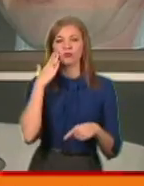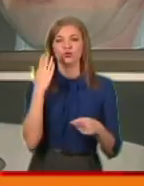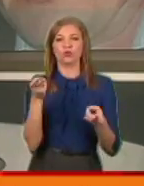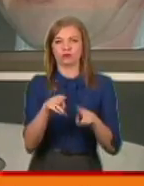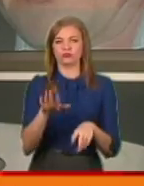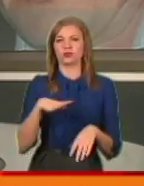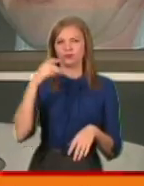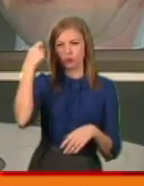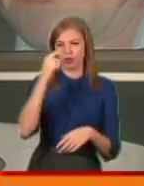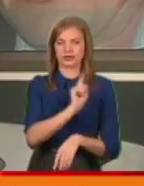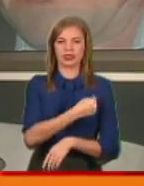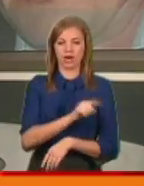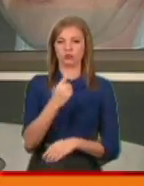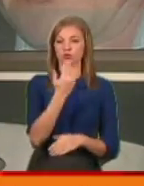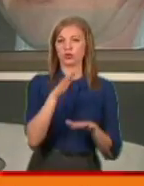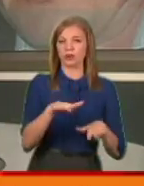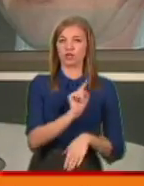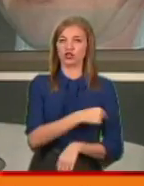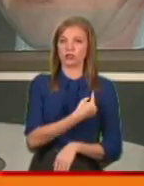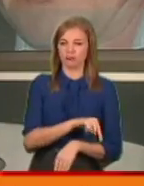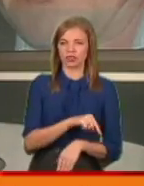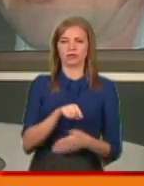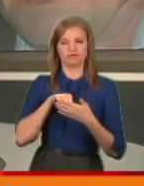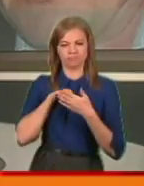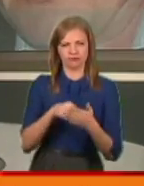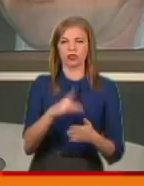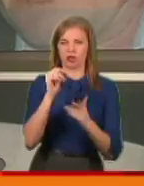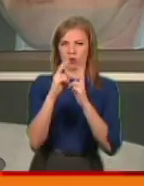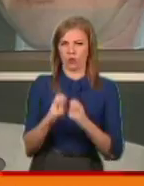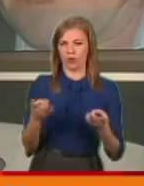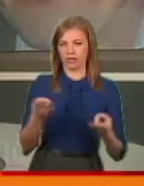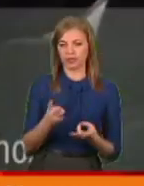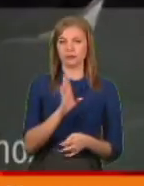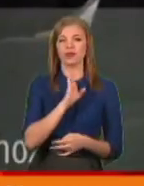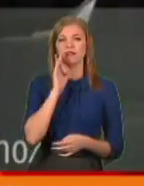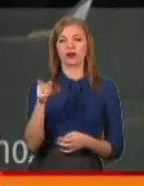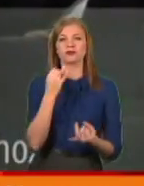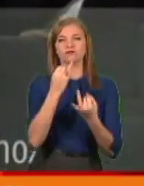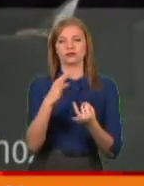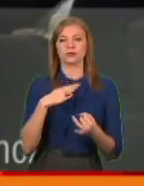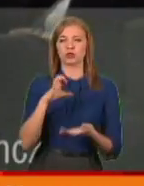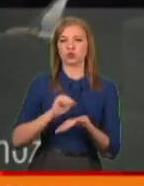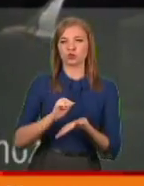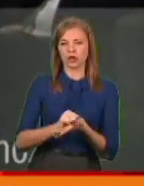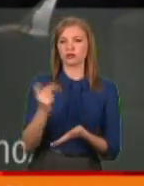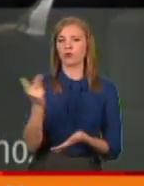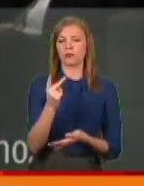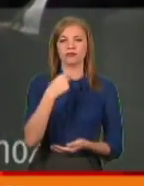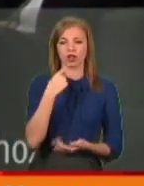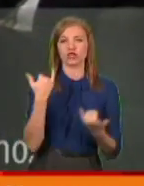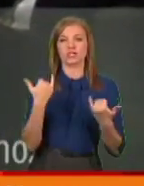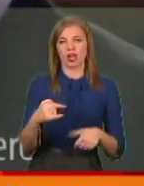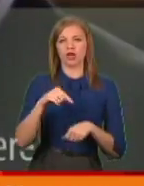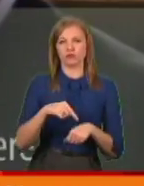звільнення в турецькій лікарні, бо тамтешні медики наполягали на огляді. Вранці поспілкувалися з журналістами. Обидва кажуть,